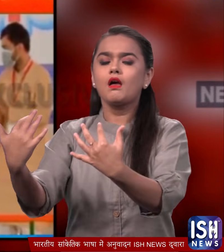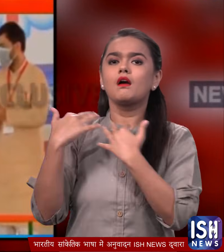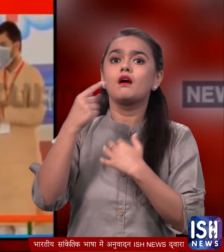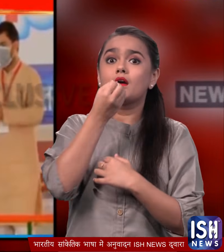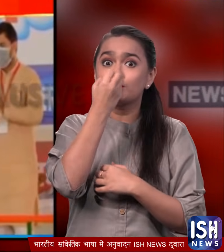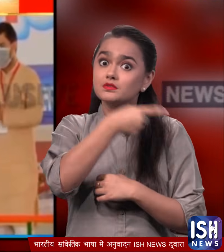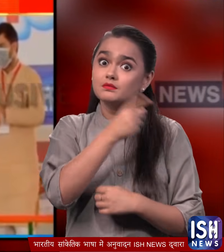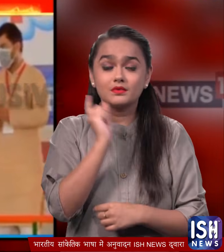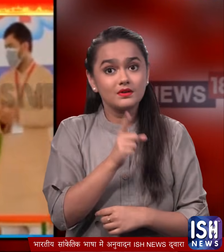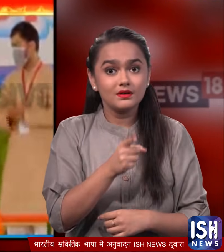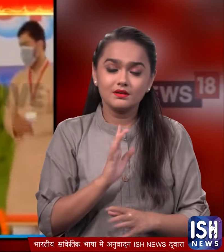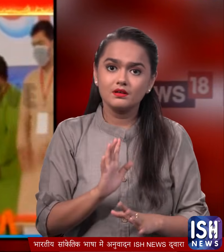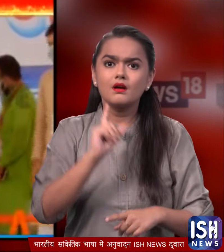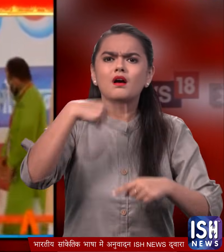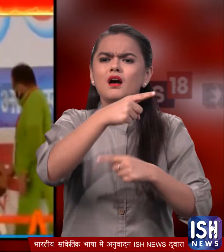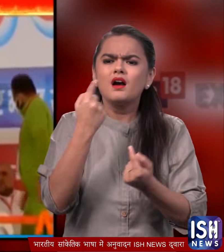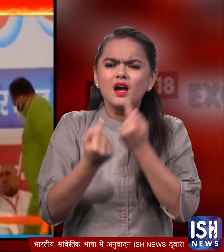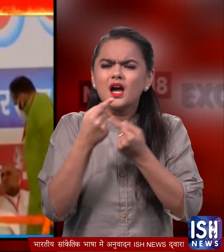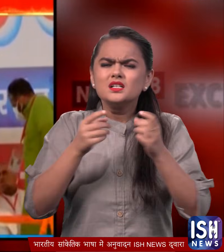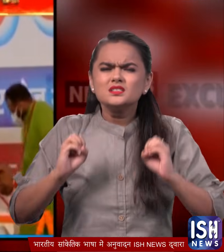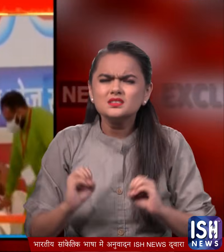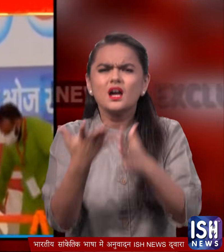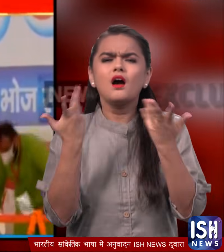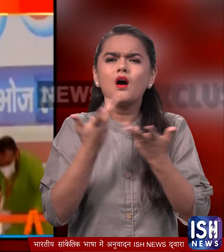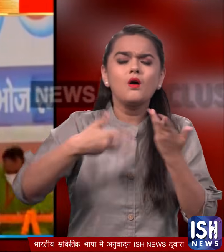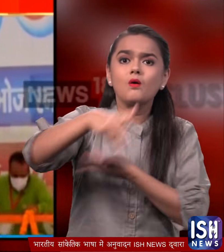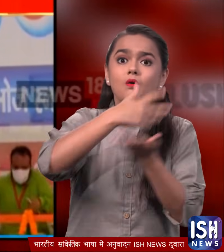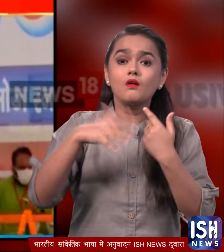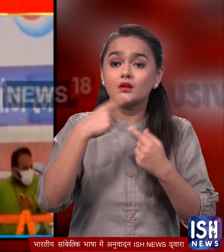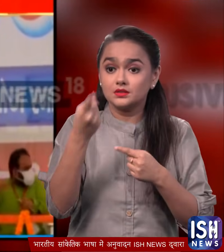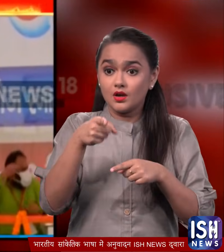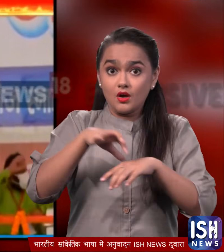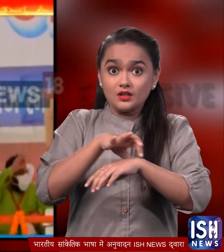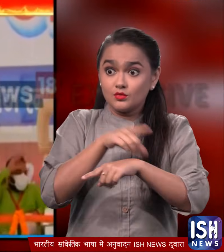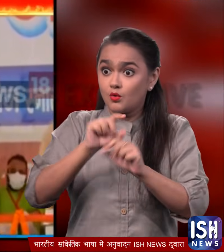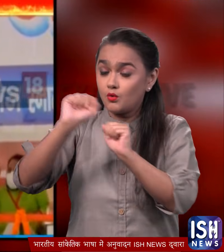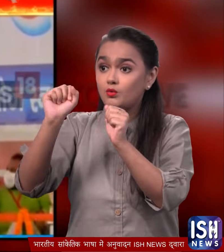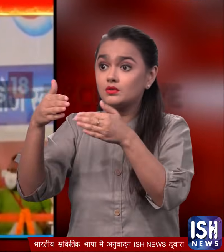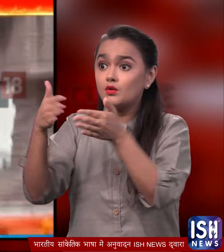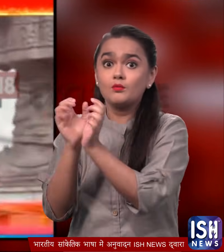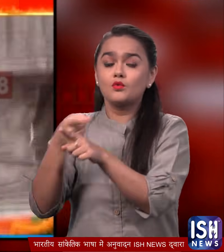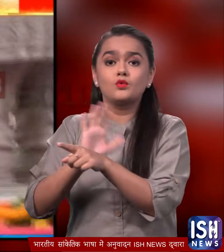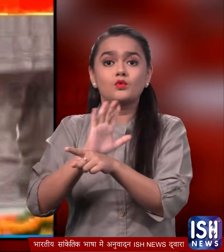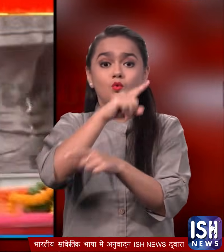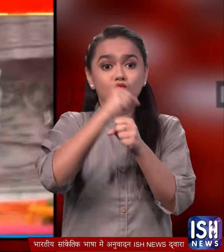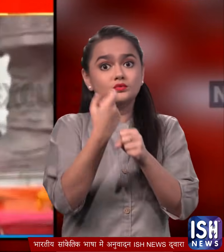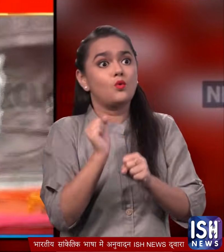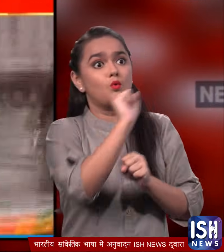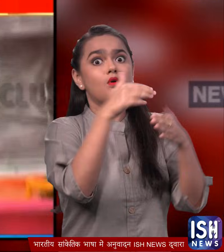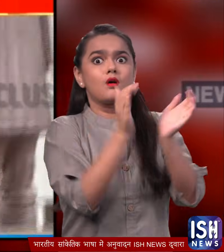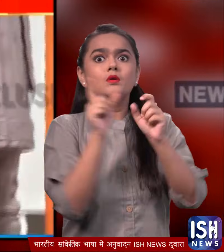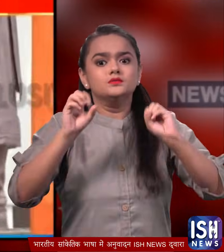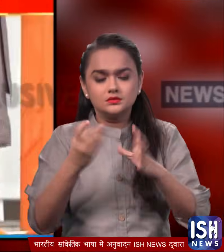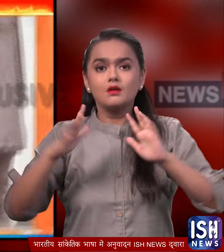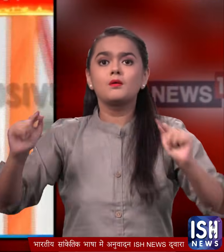लेकिन विवाद तब शुरू हो गया था जब राजपूत समुदाय के कुछ संगठनों ने सम्राट मिहिर भोज के राजपूत होने का दावा कर दिया। लेकिन विवादों के बीच